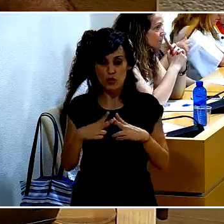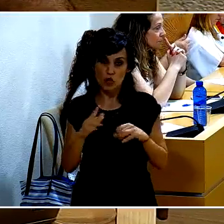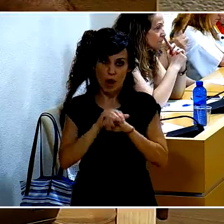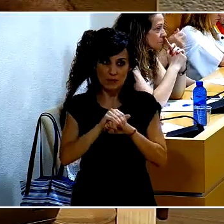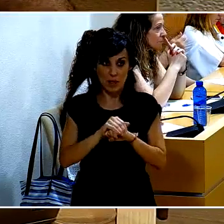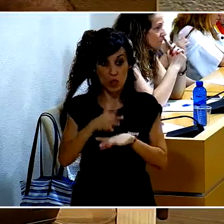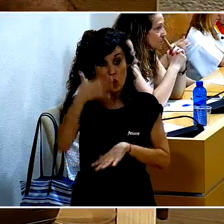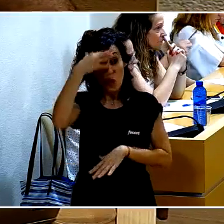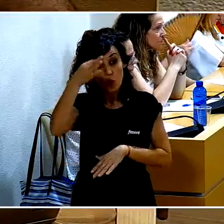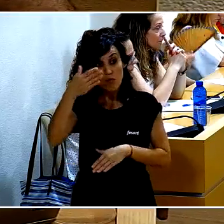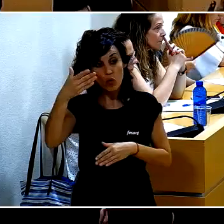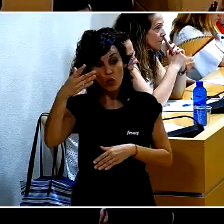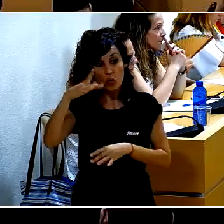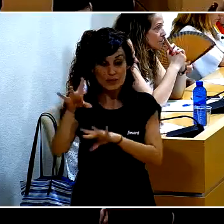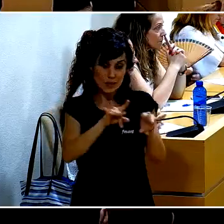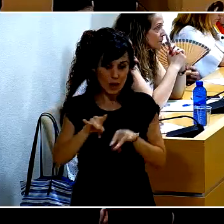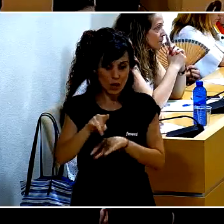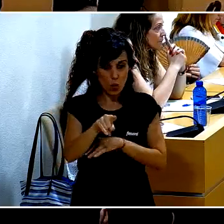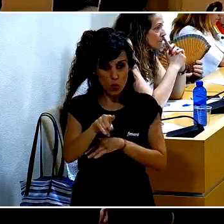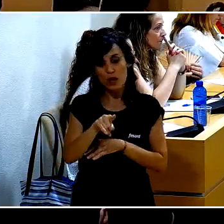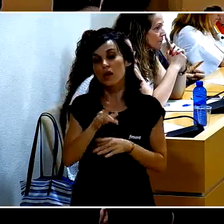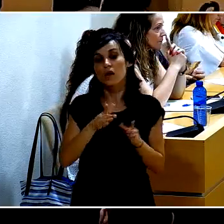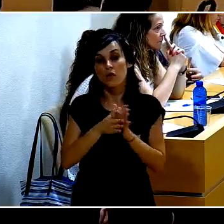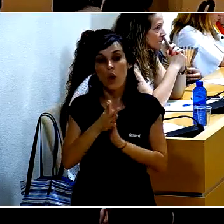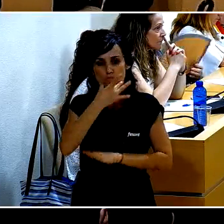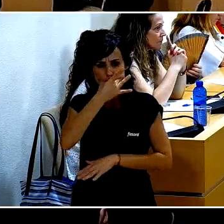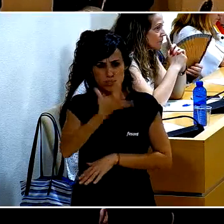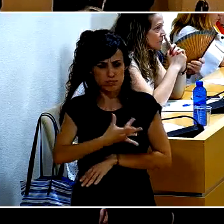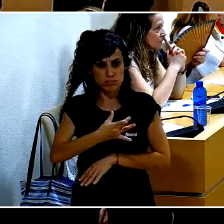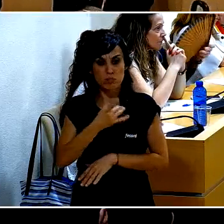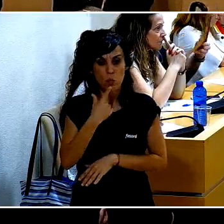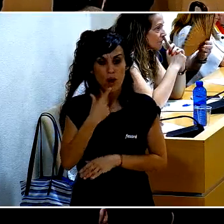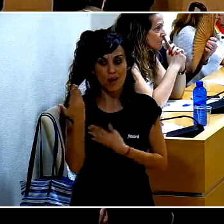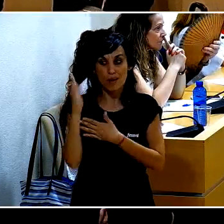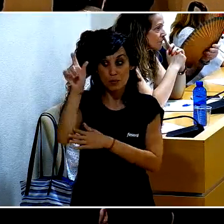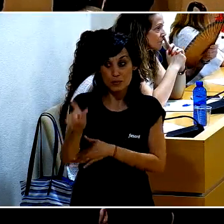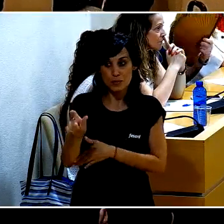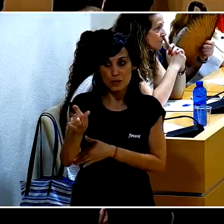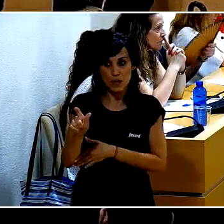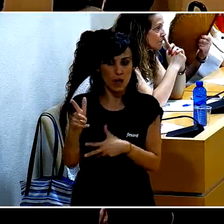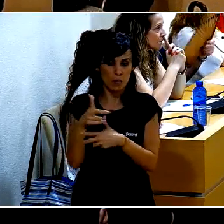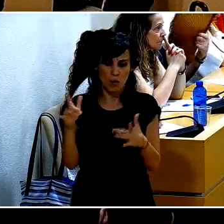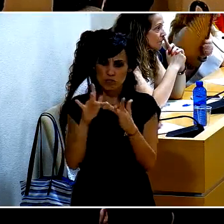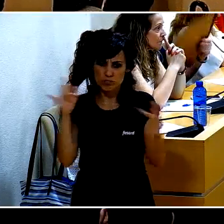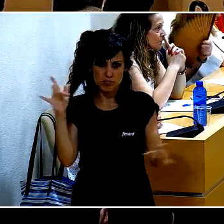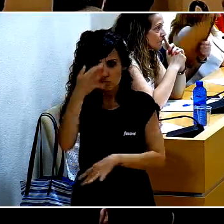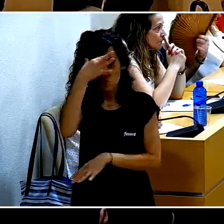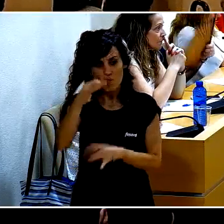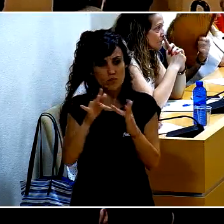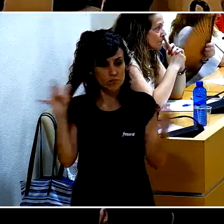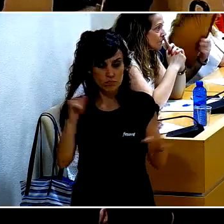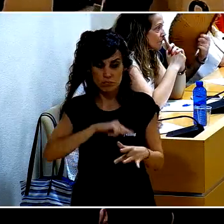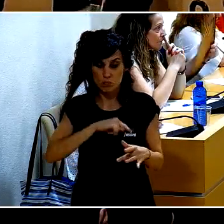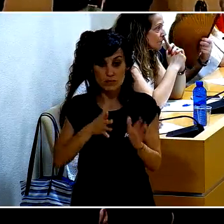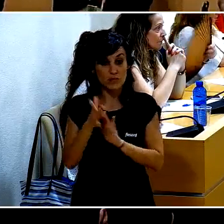poble saharaui, es present la nostra vergonya davant uns representants cada vegada més allunyats dels pobles, convertint-se en